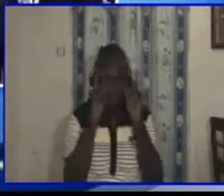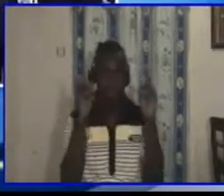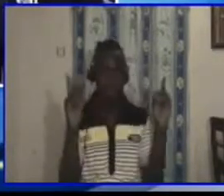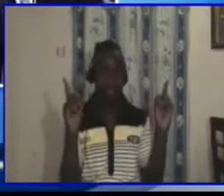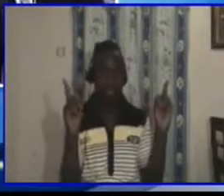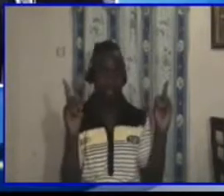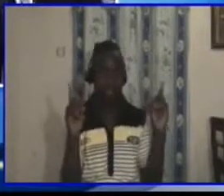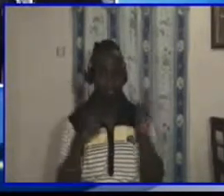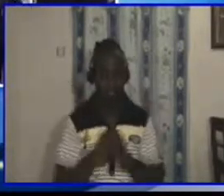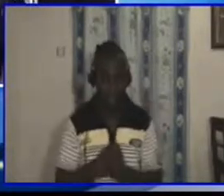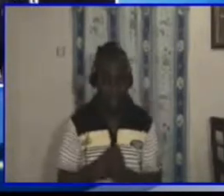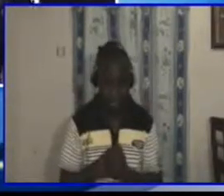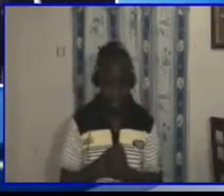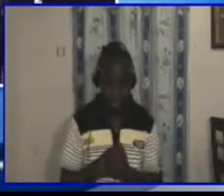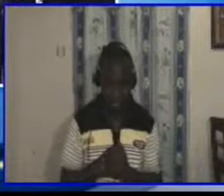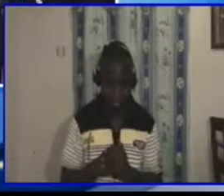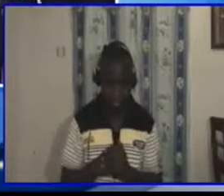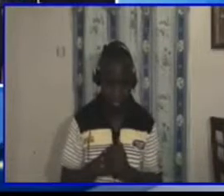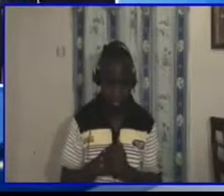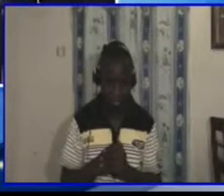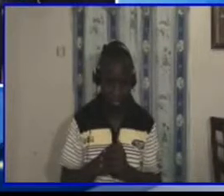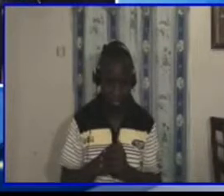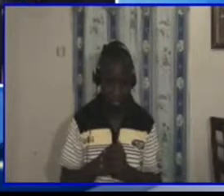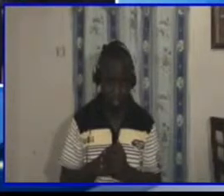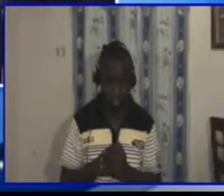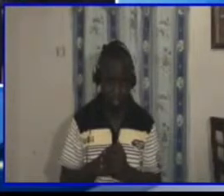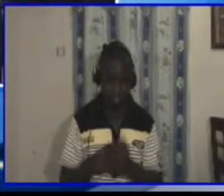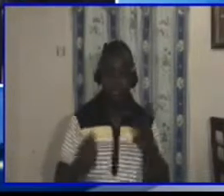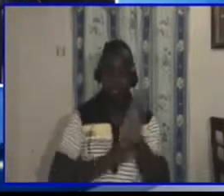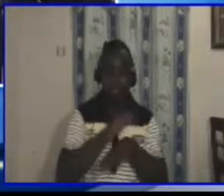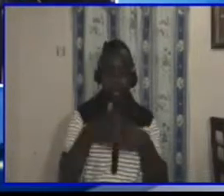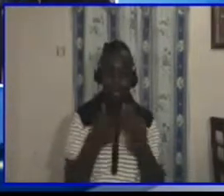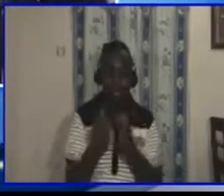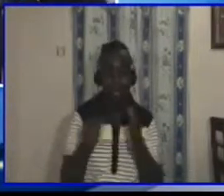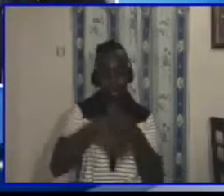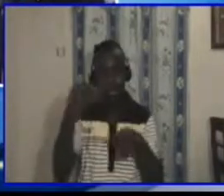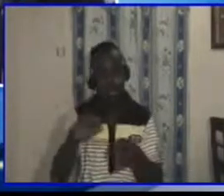e tutte le dieci vergini si svegliarono